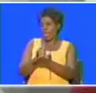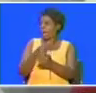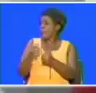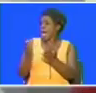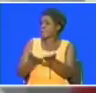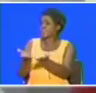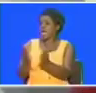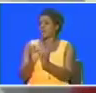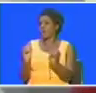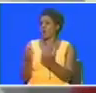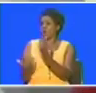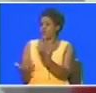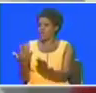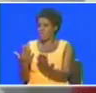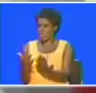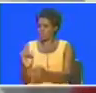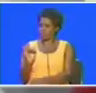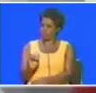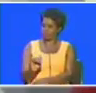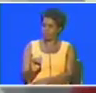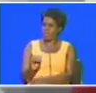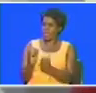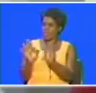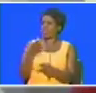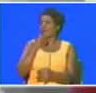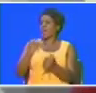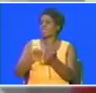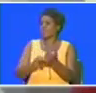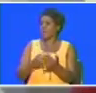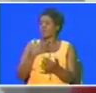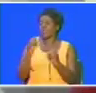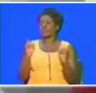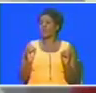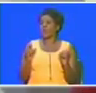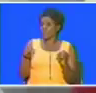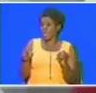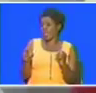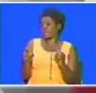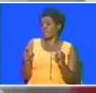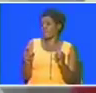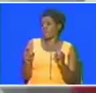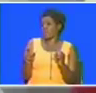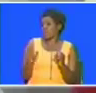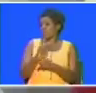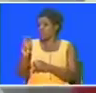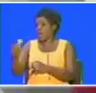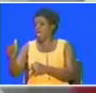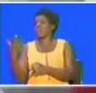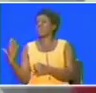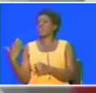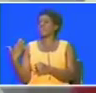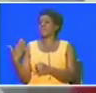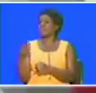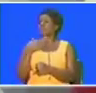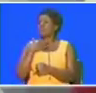wako. Mwambie apike chakula, weke pale mezani. Na kama mume hataki kupikiwa, itabidi basi ajipange. Maanake huwezi kusema unangojea mke atoke kazini saa 6 za